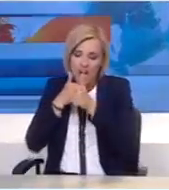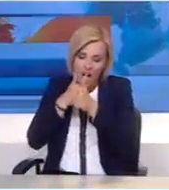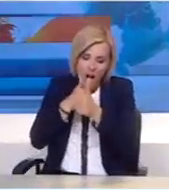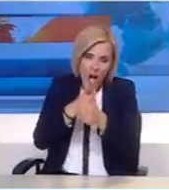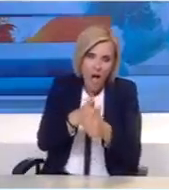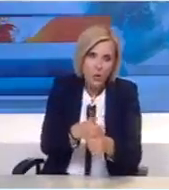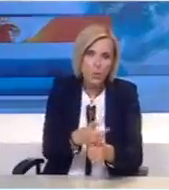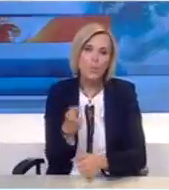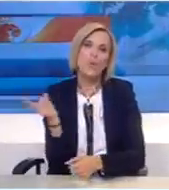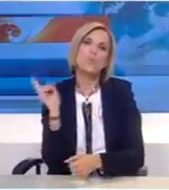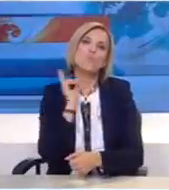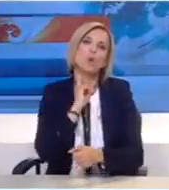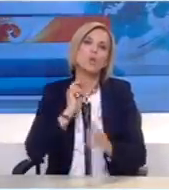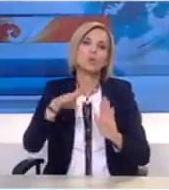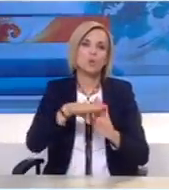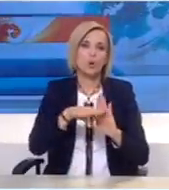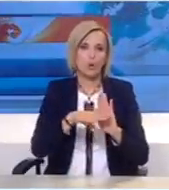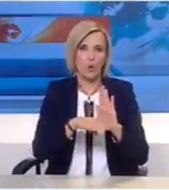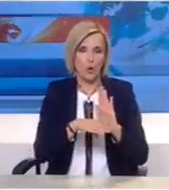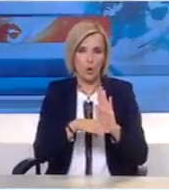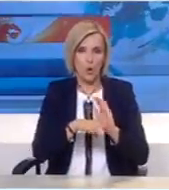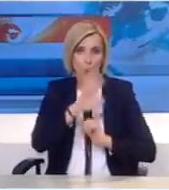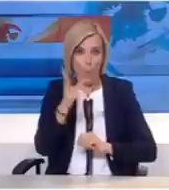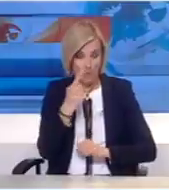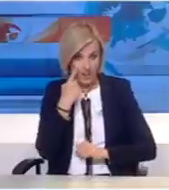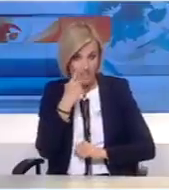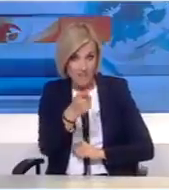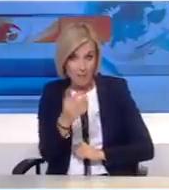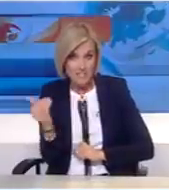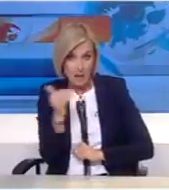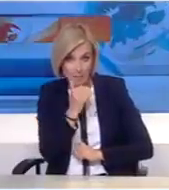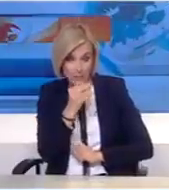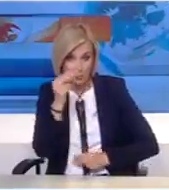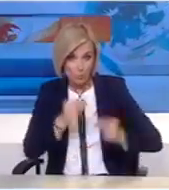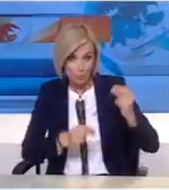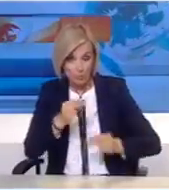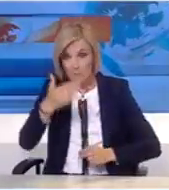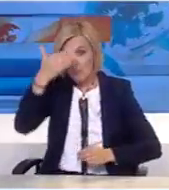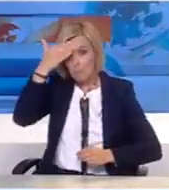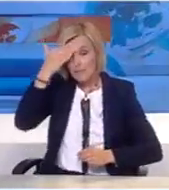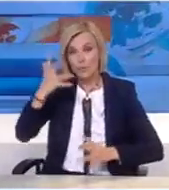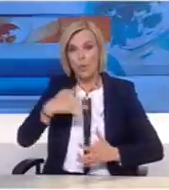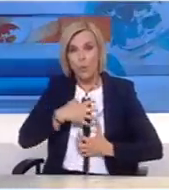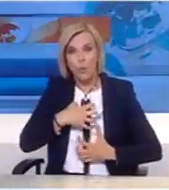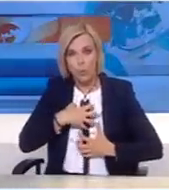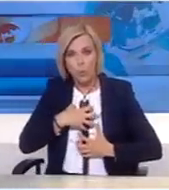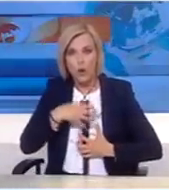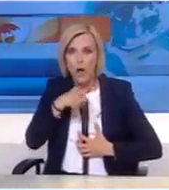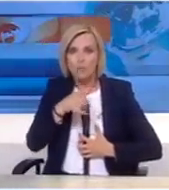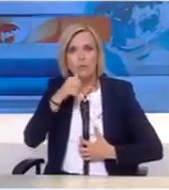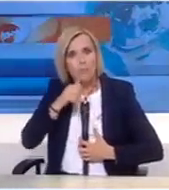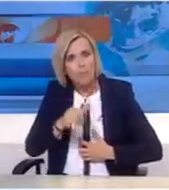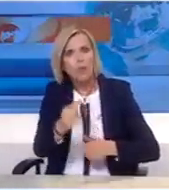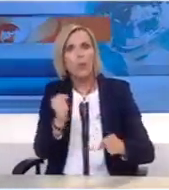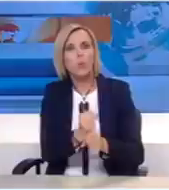είχε συμπτώματα λίμωξης, εξετάστηκε από το γιατρό της μονάδας και ενώ είχε συμπτώματα του επετράπη να δουλεύει και δεν ελέγχθηκε ποτέ για τον